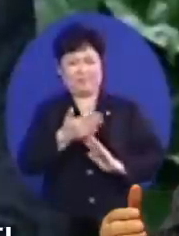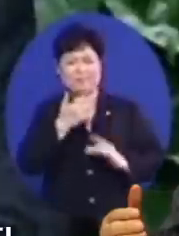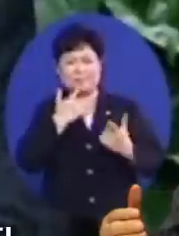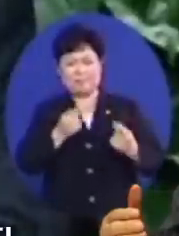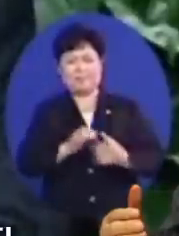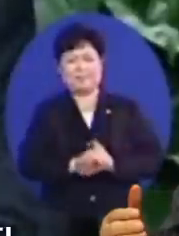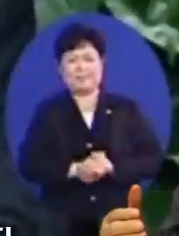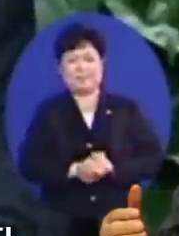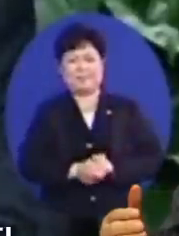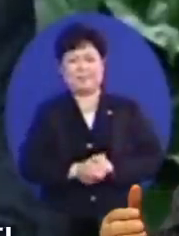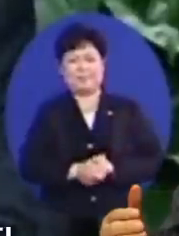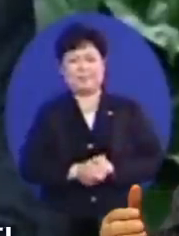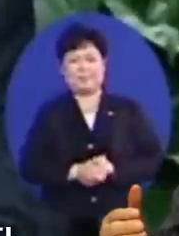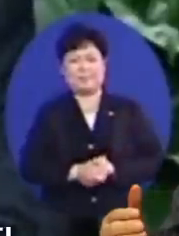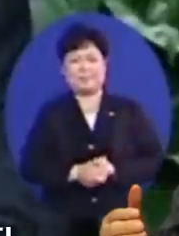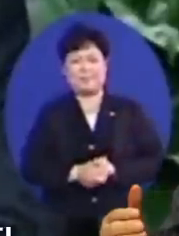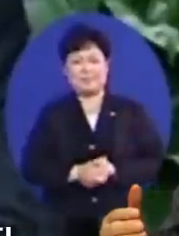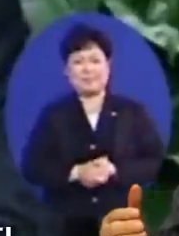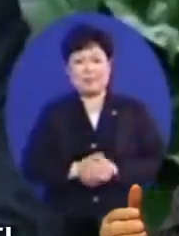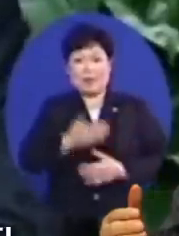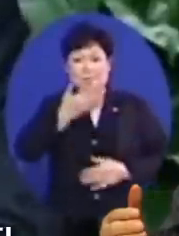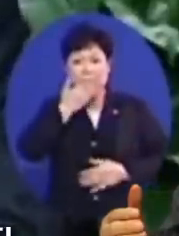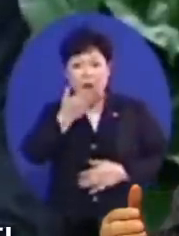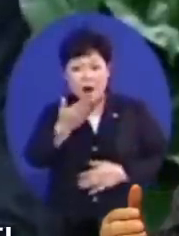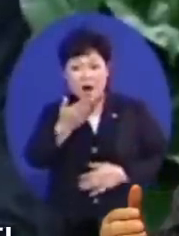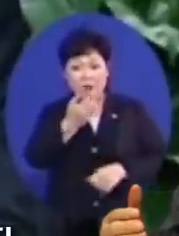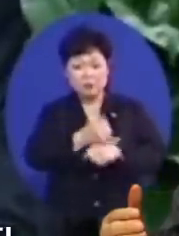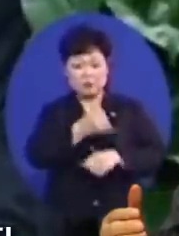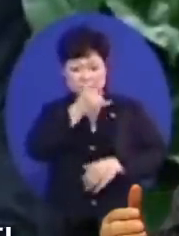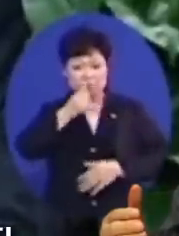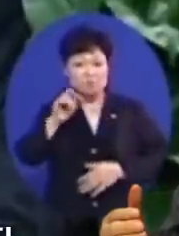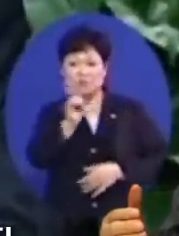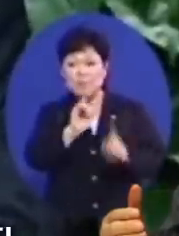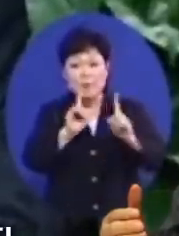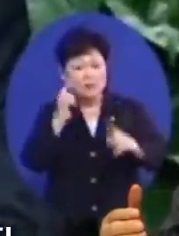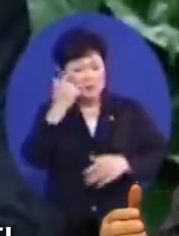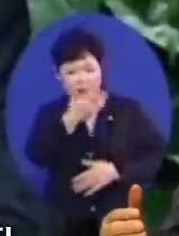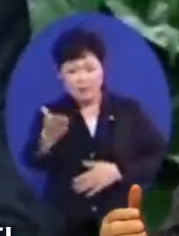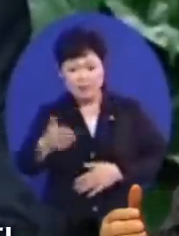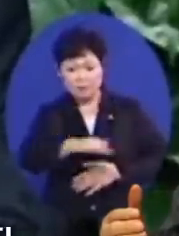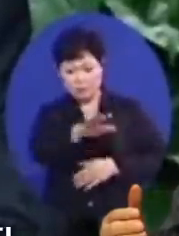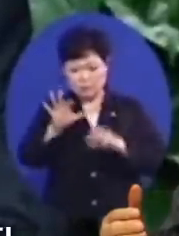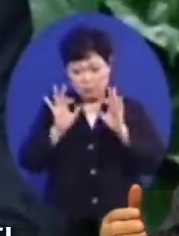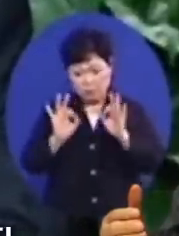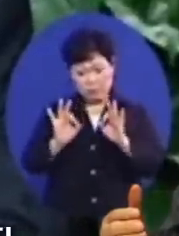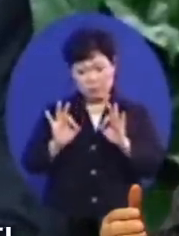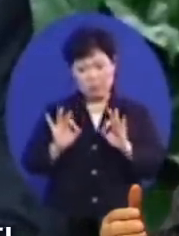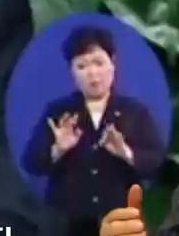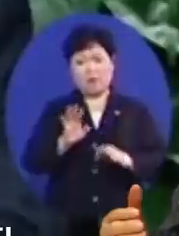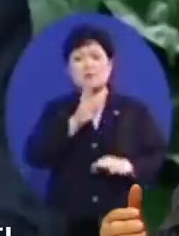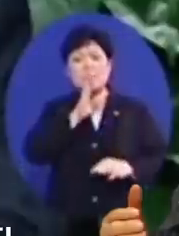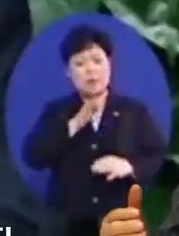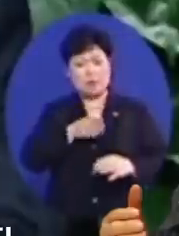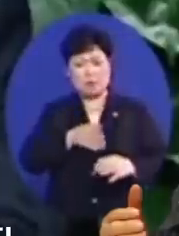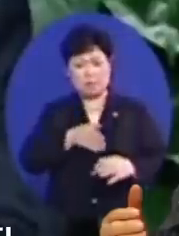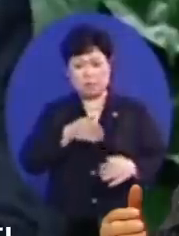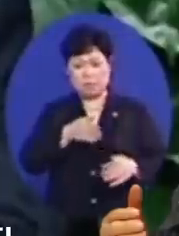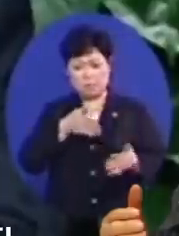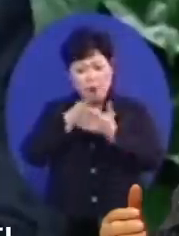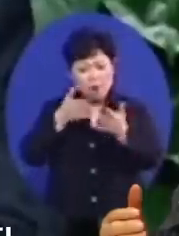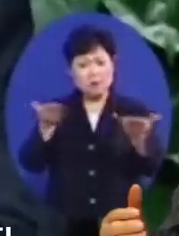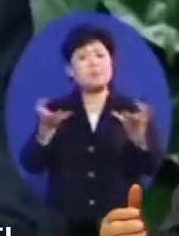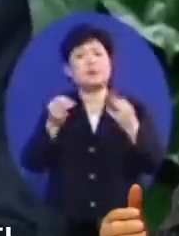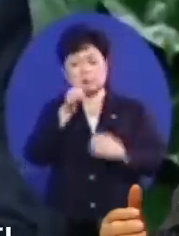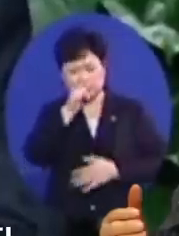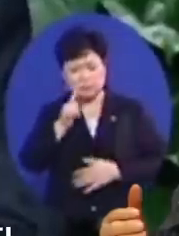아주 우리가 입이 벙벙합니다. 할 수 있거든요. 무슨 말이냐? 우리가 보기에는 할 수 없는 일이 너무나 많지 않아요? 우리의